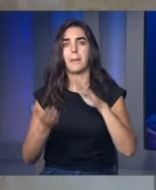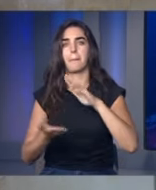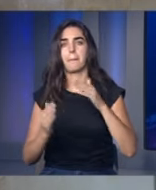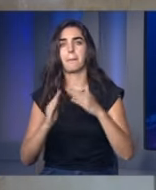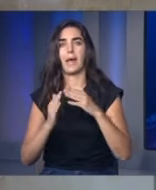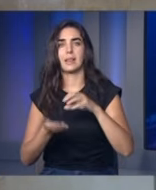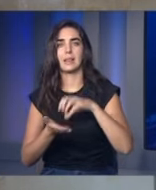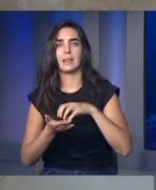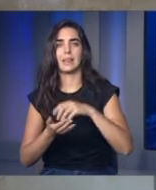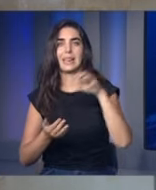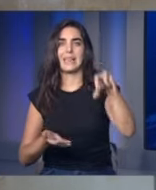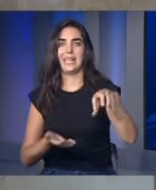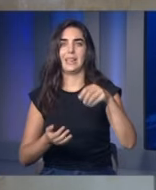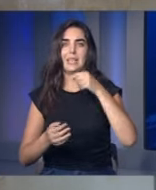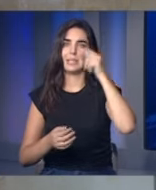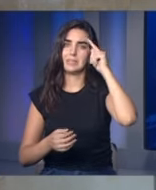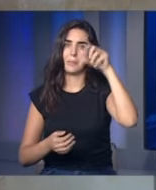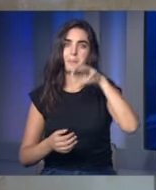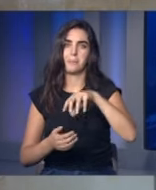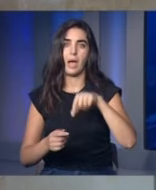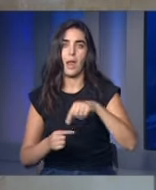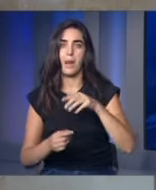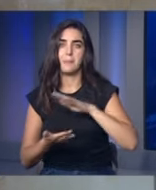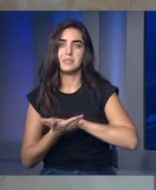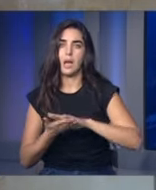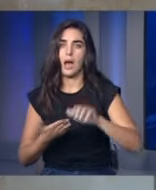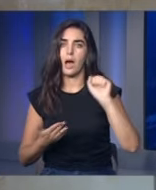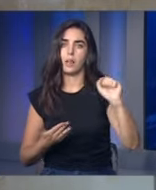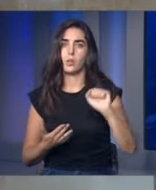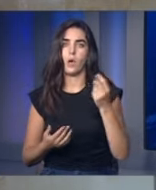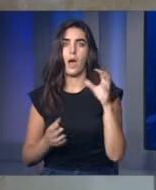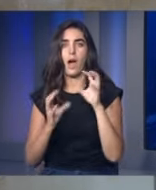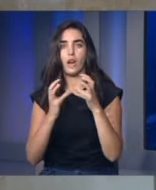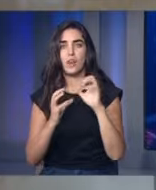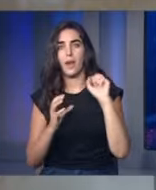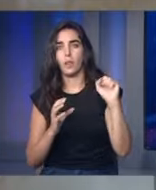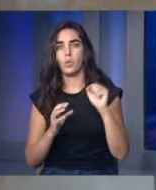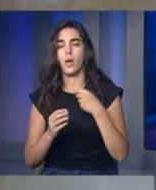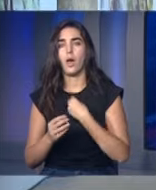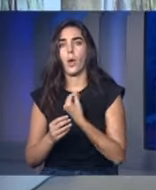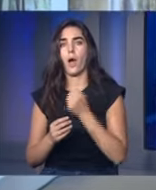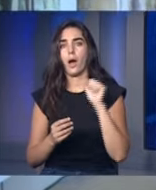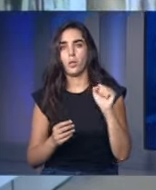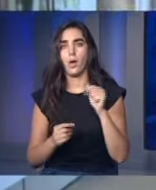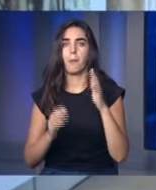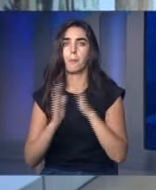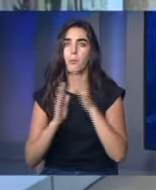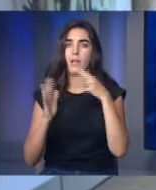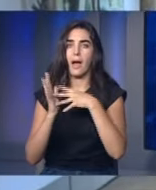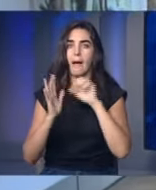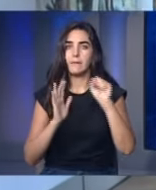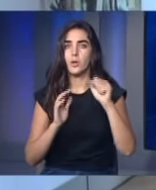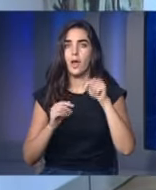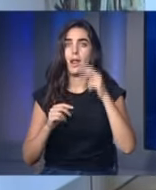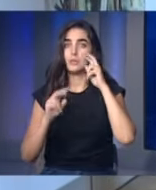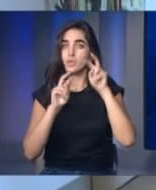نحتت فيها بلادنا. المعرض بالتنسيق مع كاليري تنبيت. قصر بيت الدين